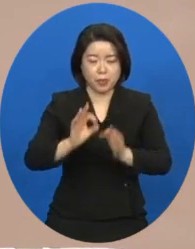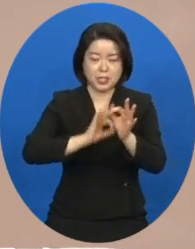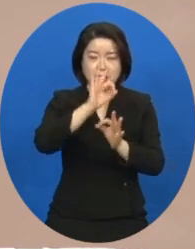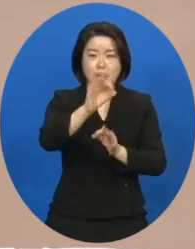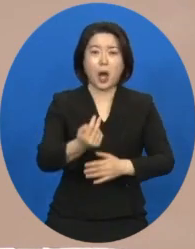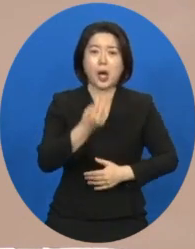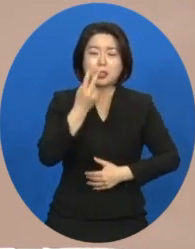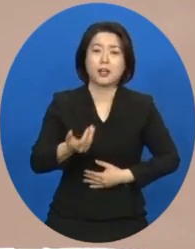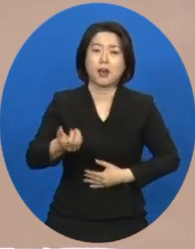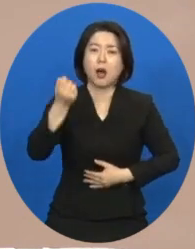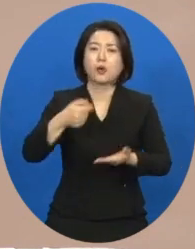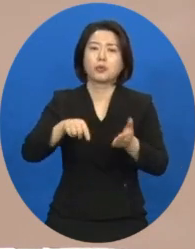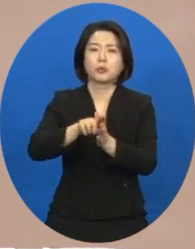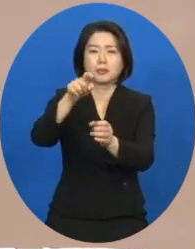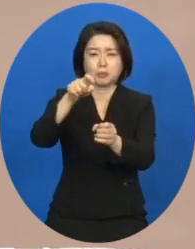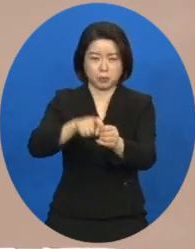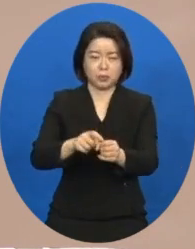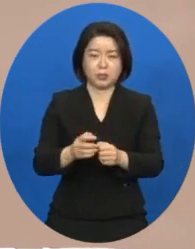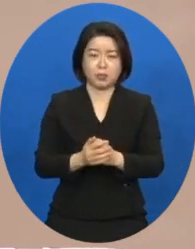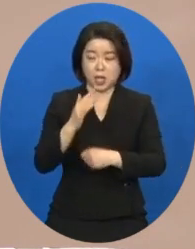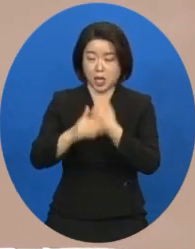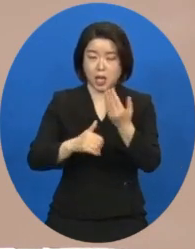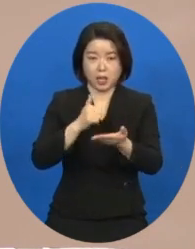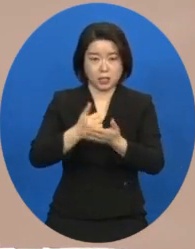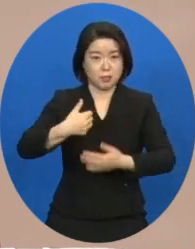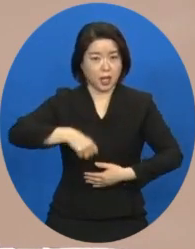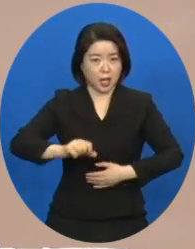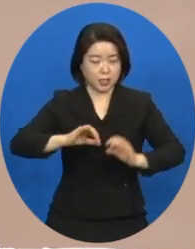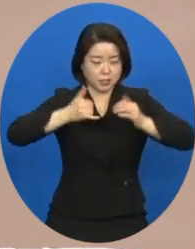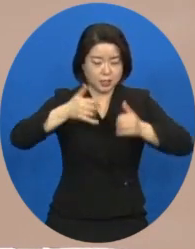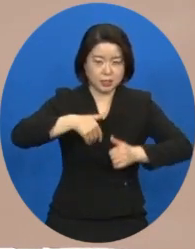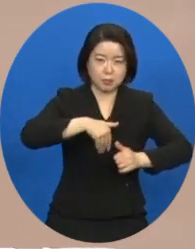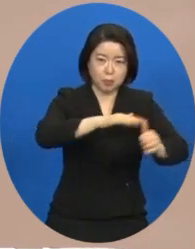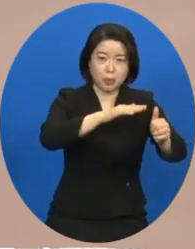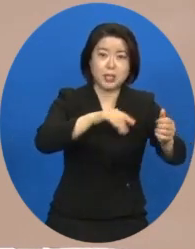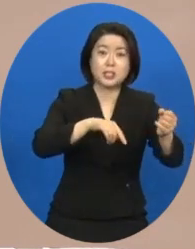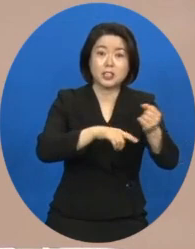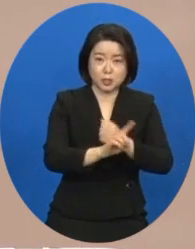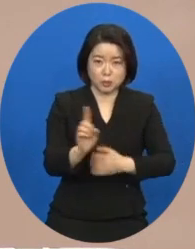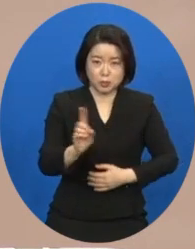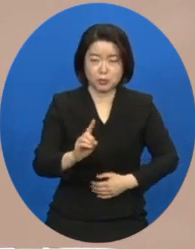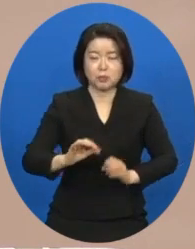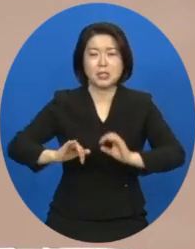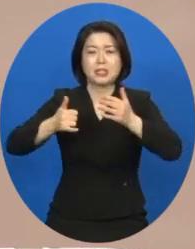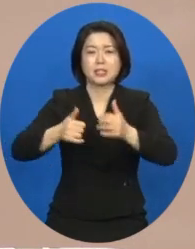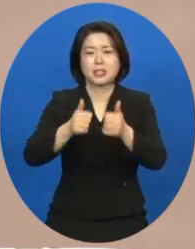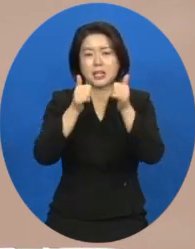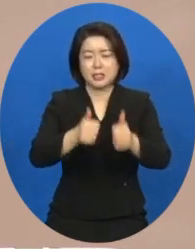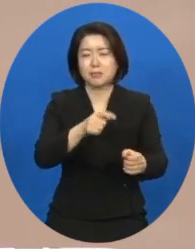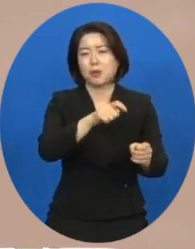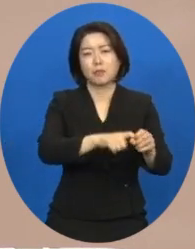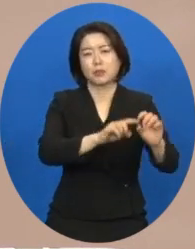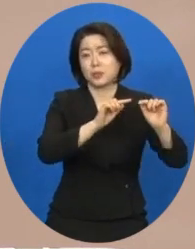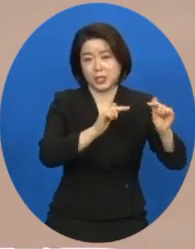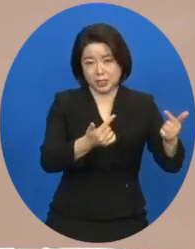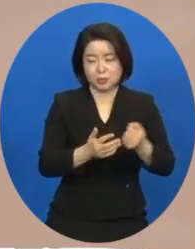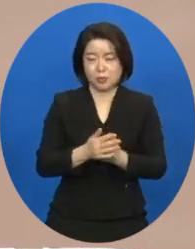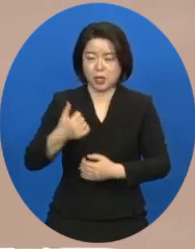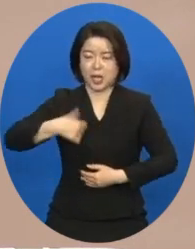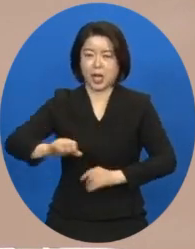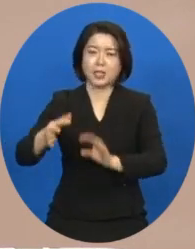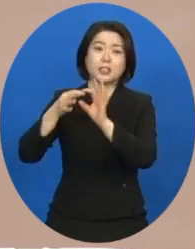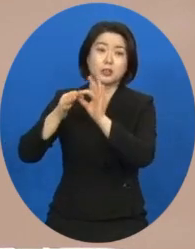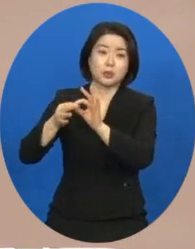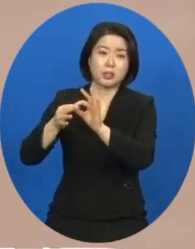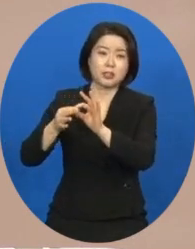영생을 얻게 하려는 것이다. 하나님께서 아들을 세상에 보내신 것은 세상을 심판하시려는 것이 아니라